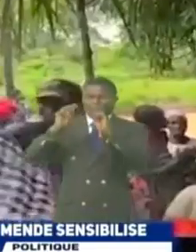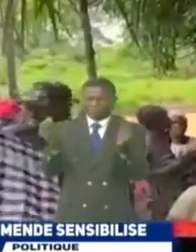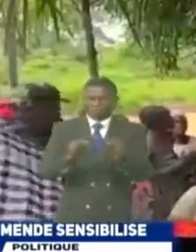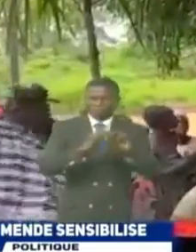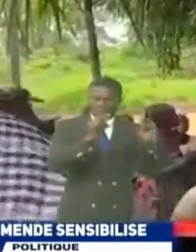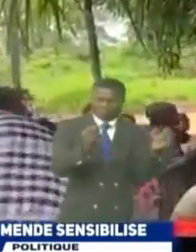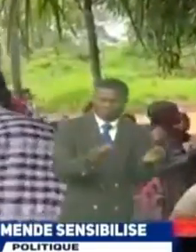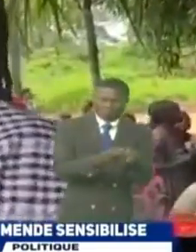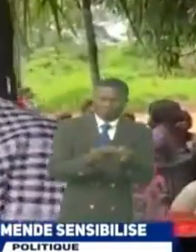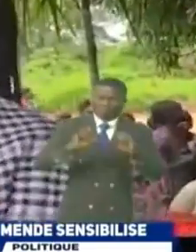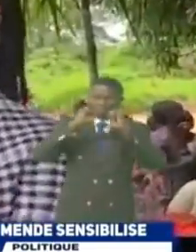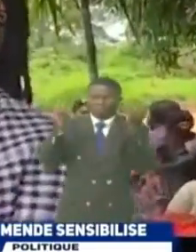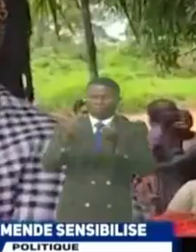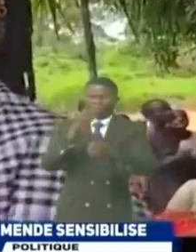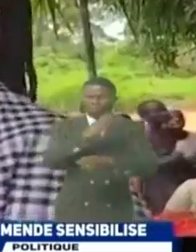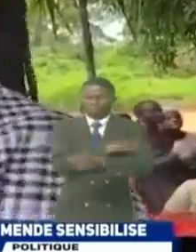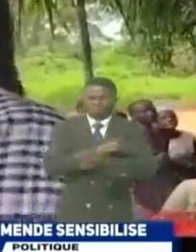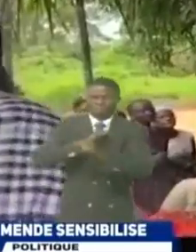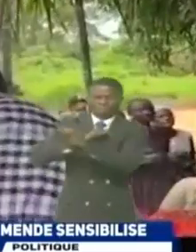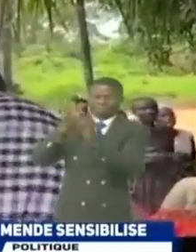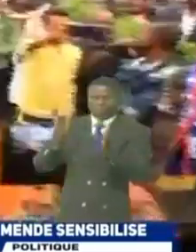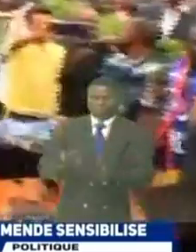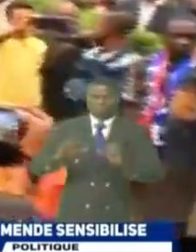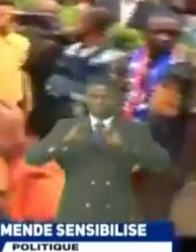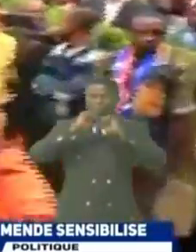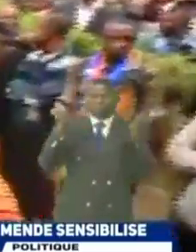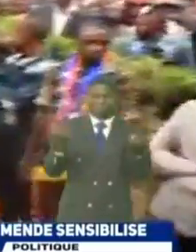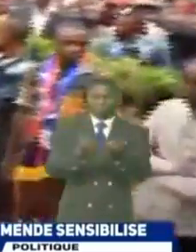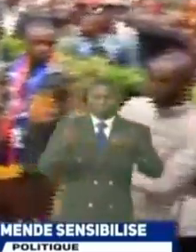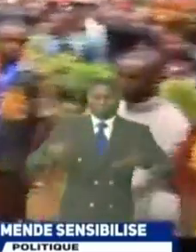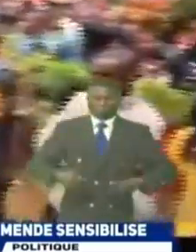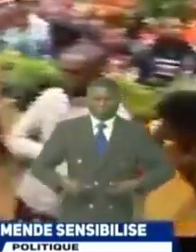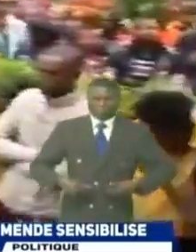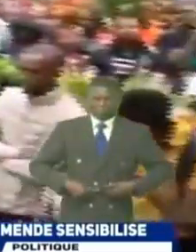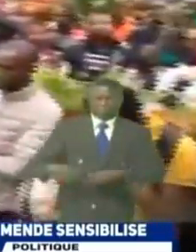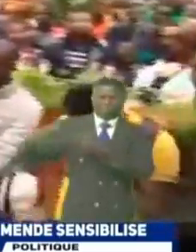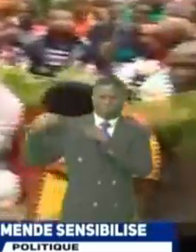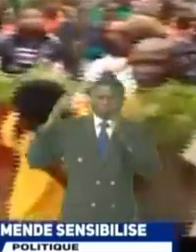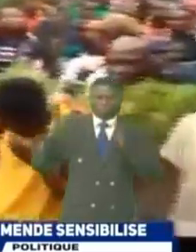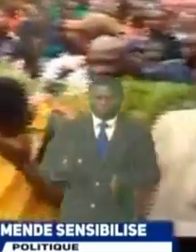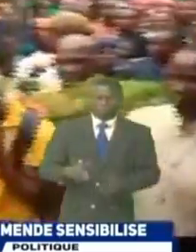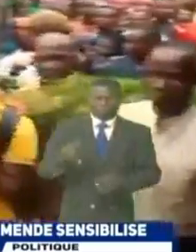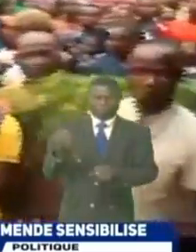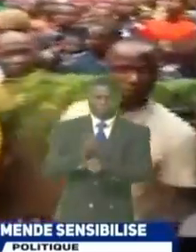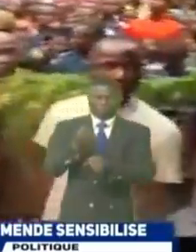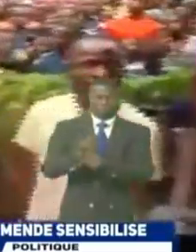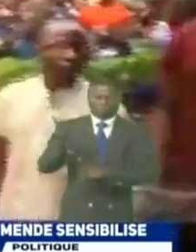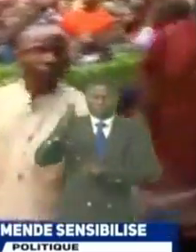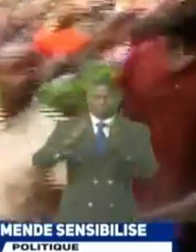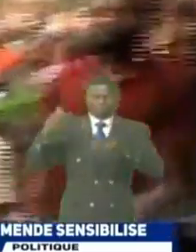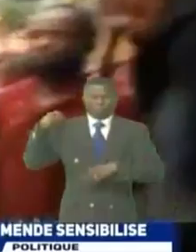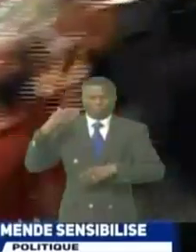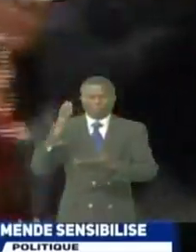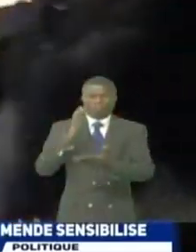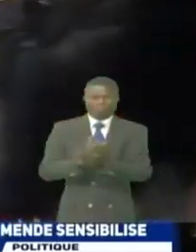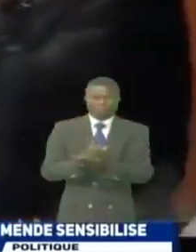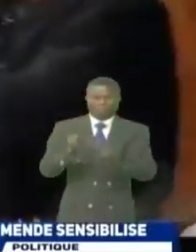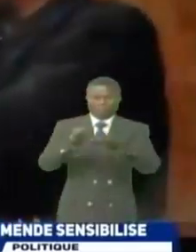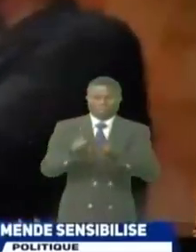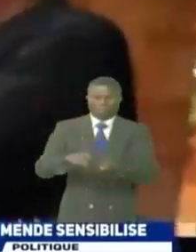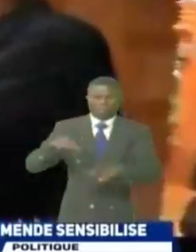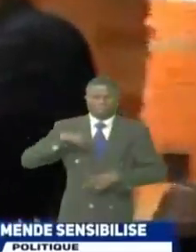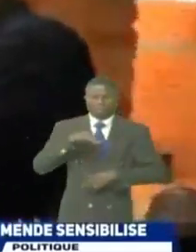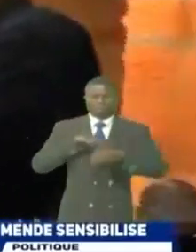notamment la société civile, les syndicats, les associations de jeunes, les responsables de services publics et privés, ainsi que le membre